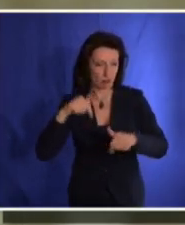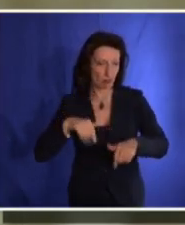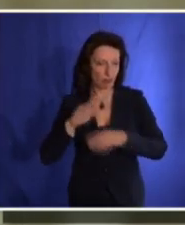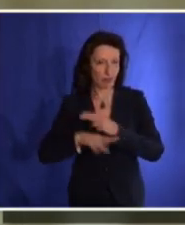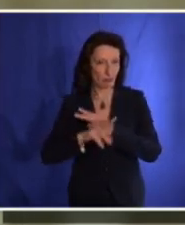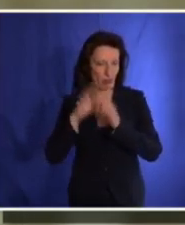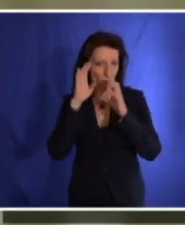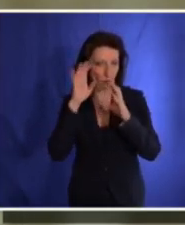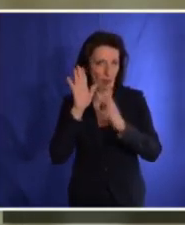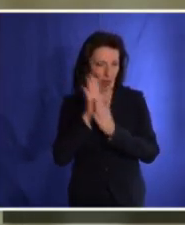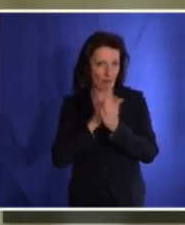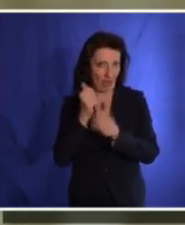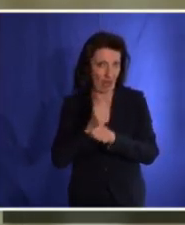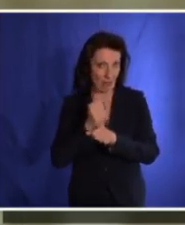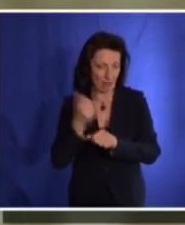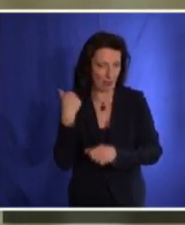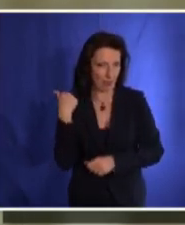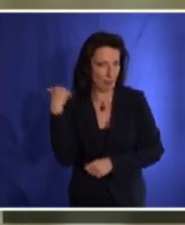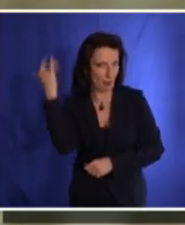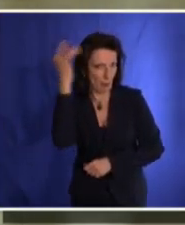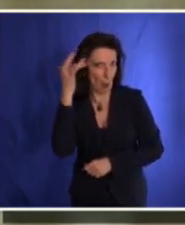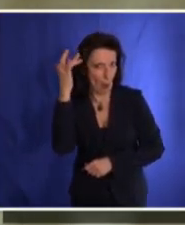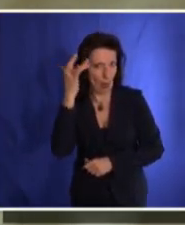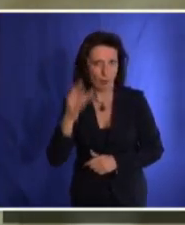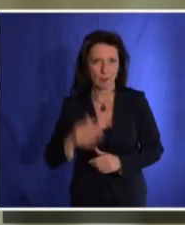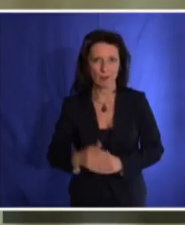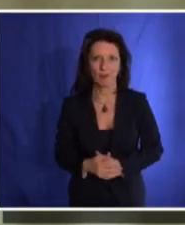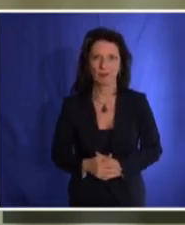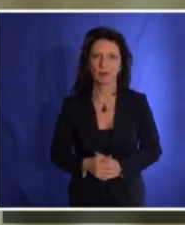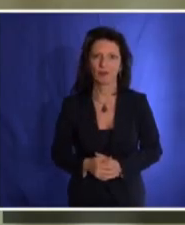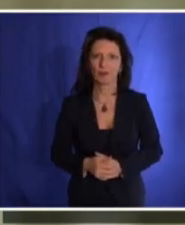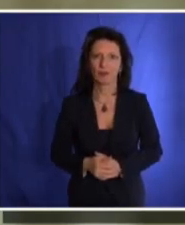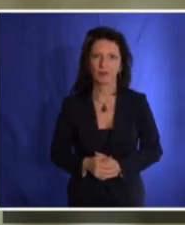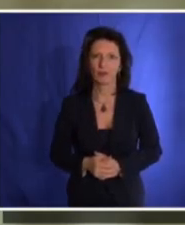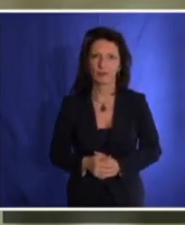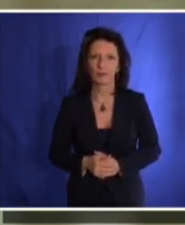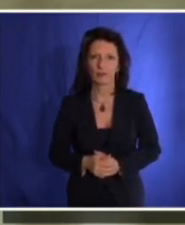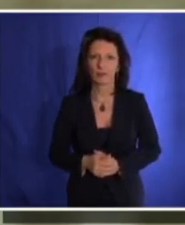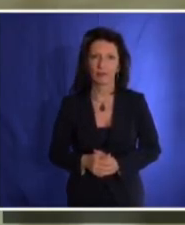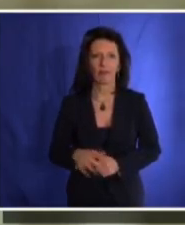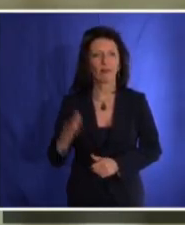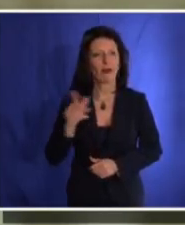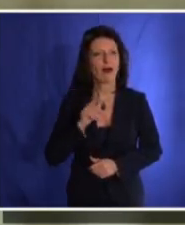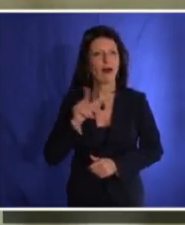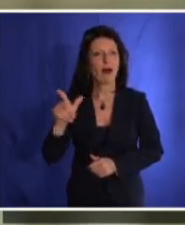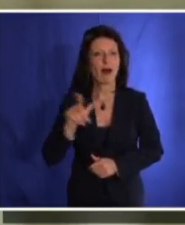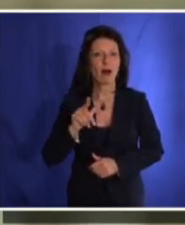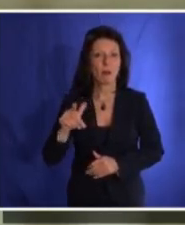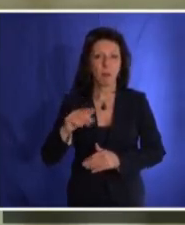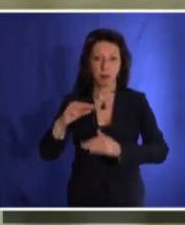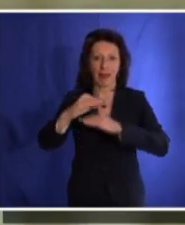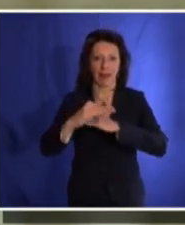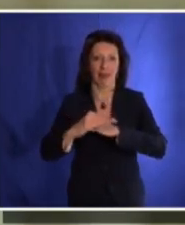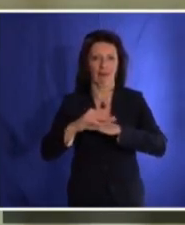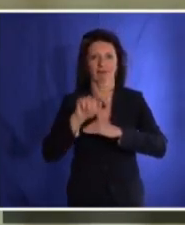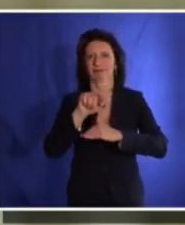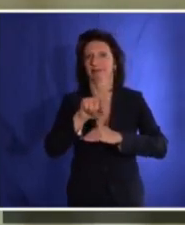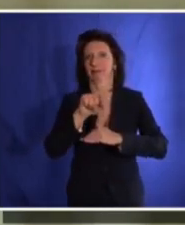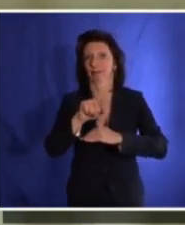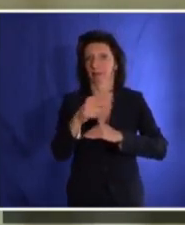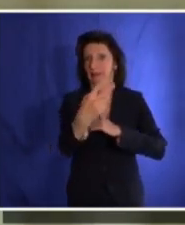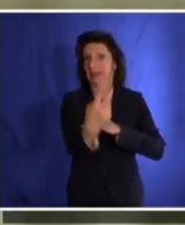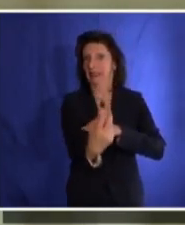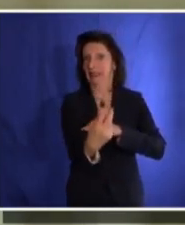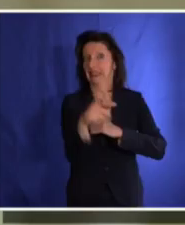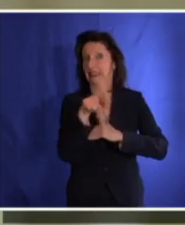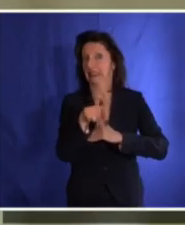unter Erwin Bröll. Und Schreibtisch an Schreibtisch ist sie mir gegenüber gesessen. Ich hatte bei